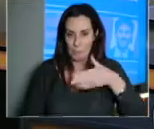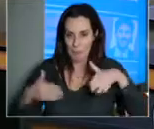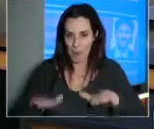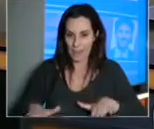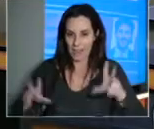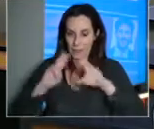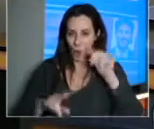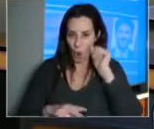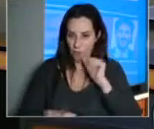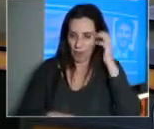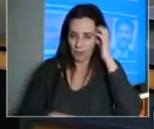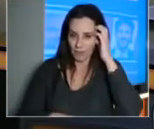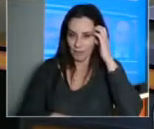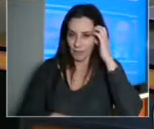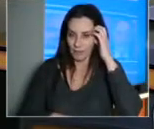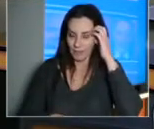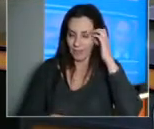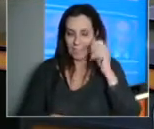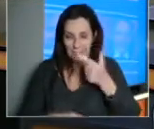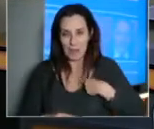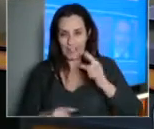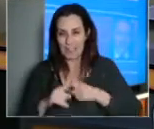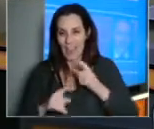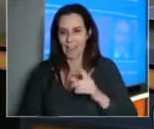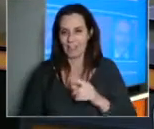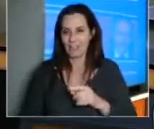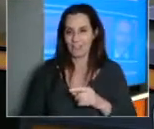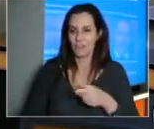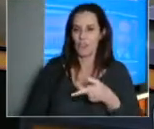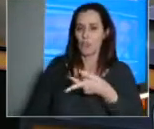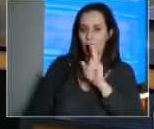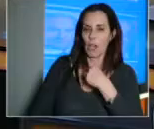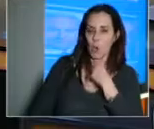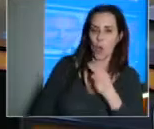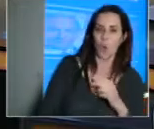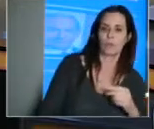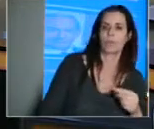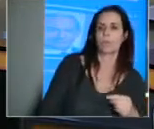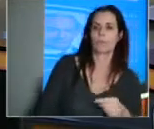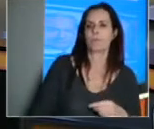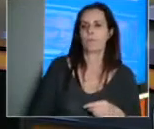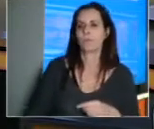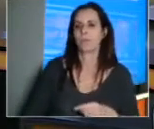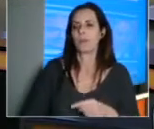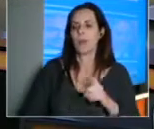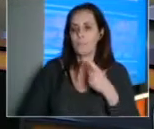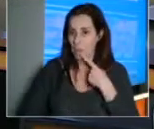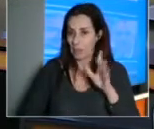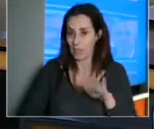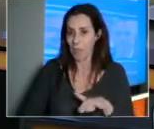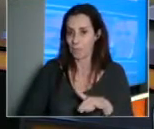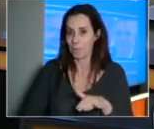מנדטים מכחול לבן, כמעט דייקתי, בוא נגיד ככה. יותר קולות, יותר קולות. יותר קולות, נכון. אז הם קיבלו, ואמרתי